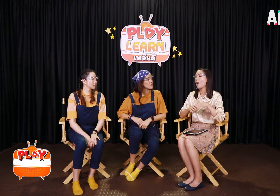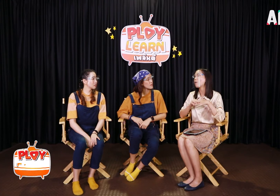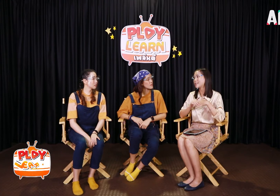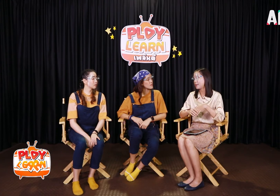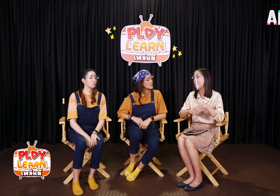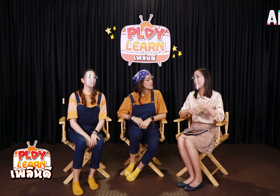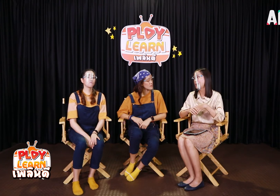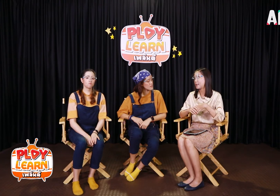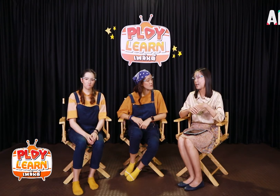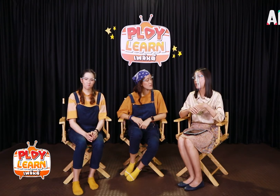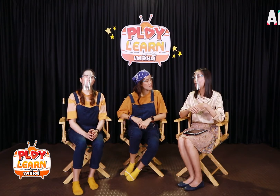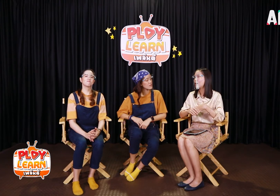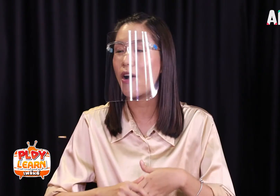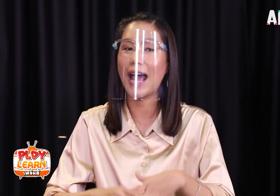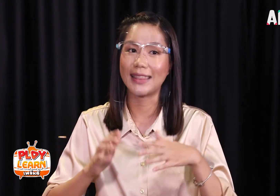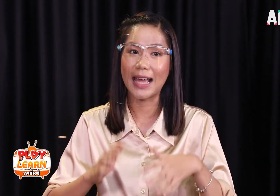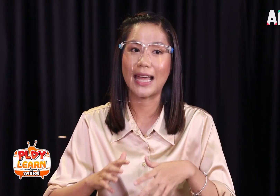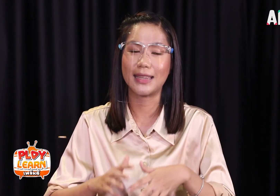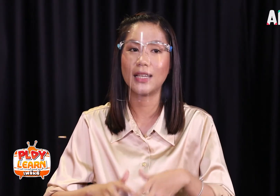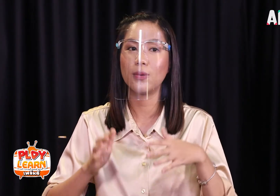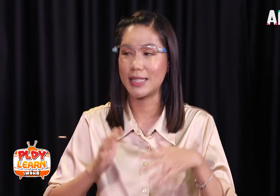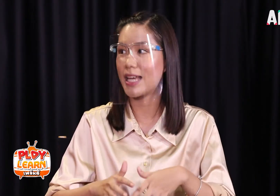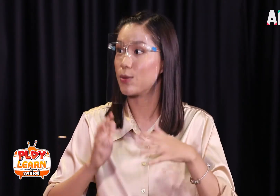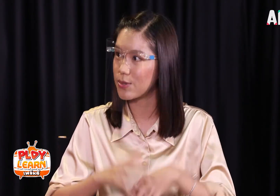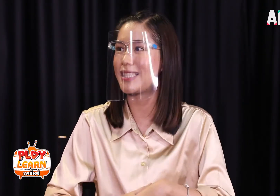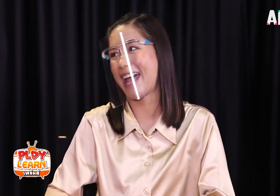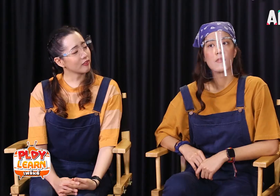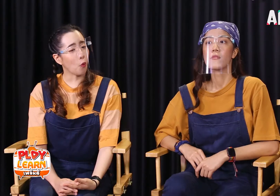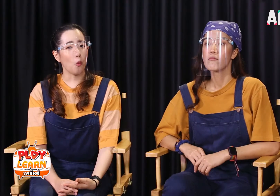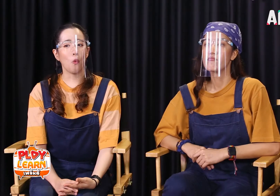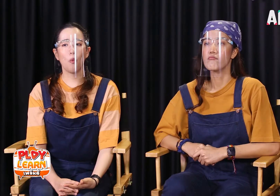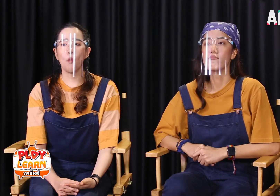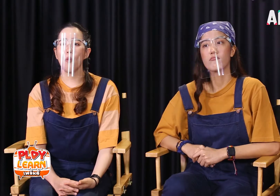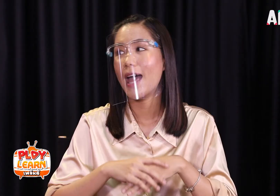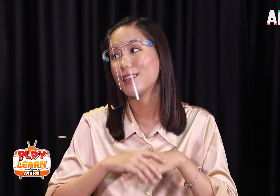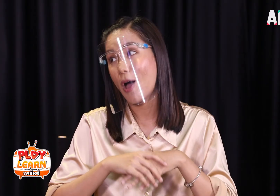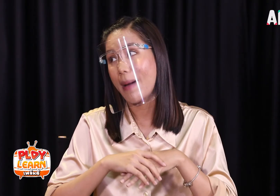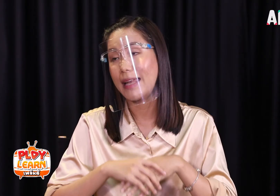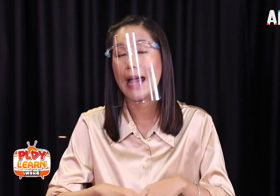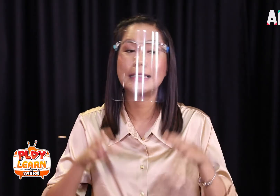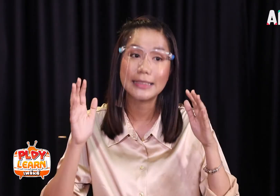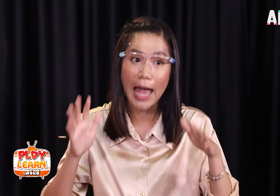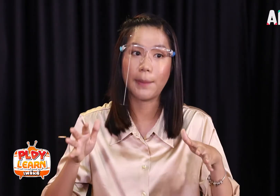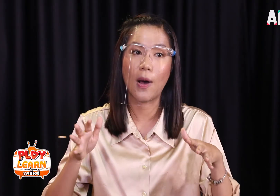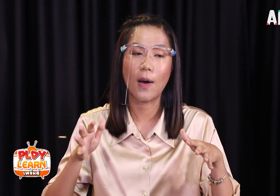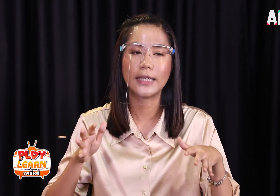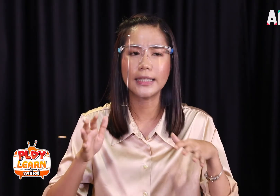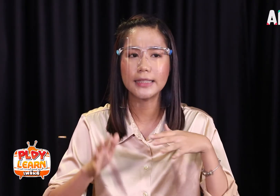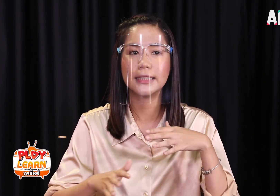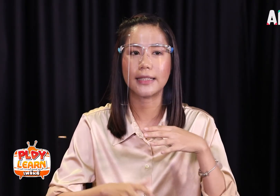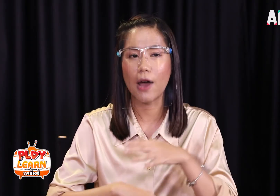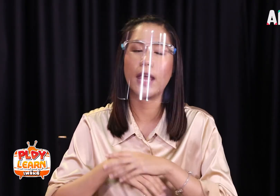ร้อยละ 60-80% ของอัตราการเต้นหัวใจสูงสุดจ้ะต่อมาเนี่ยคือนานพ